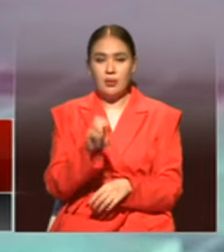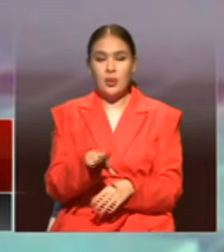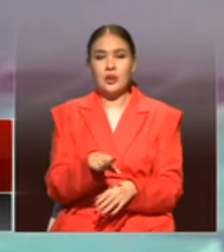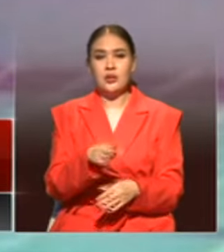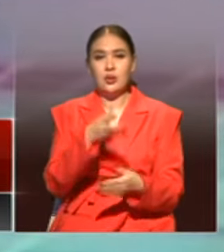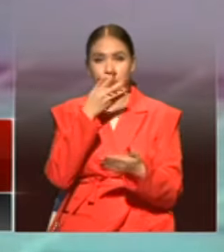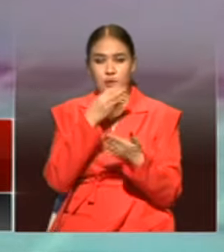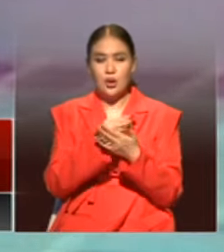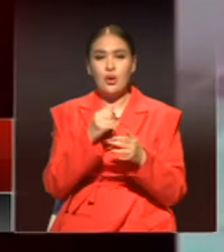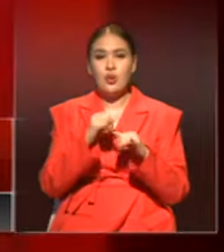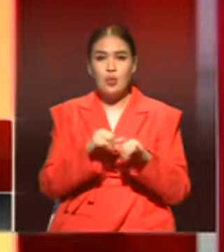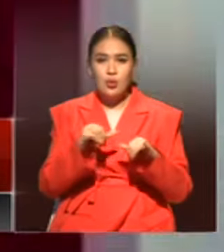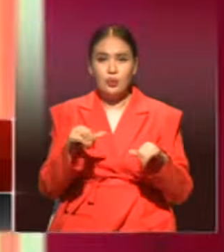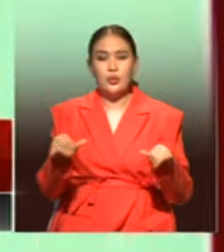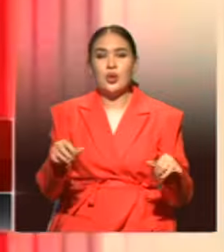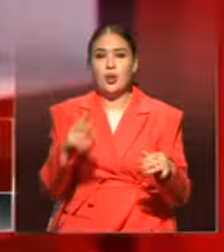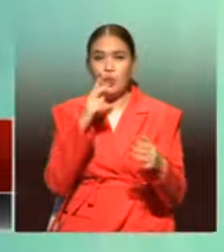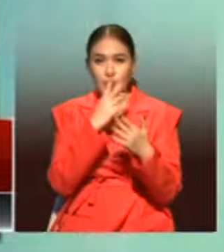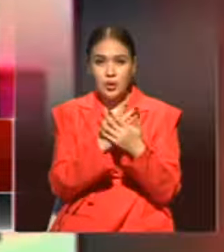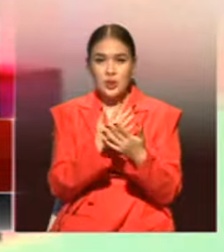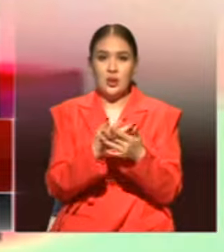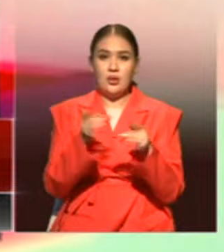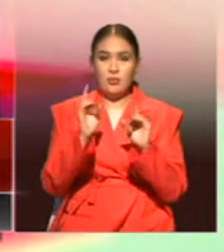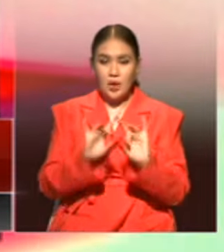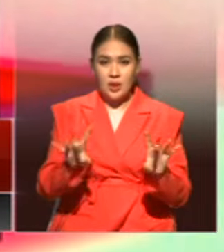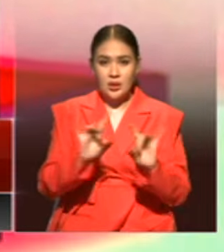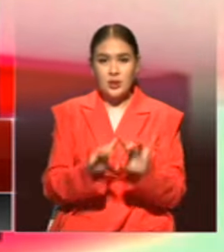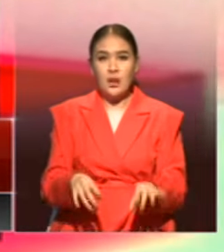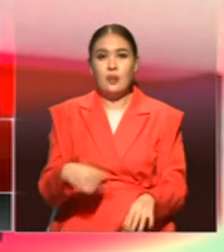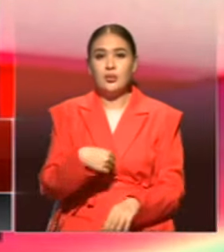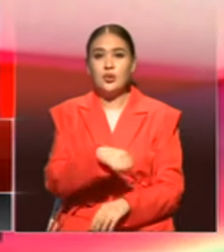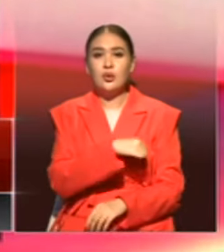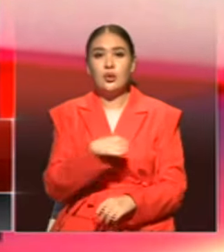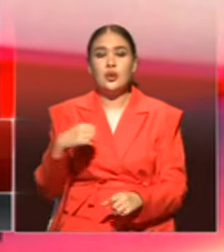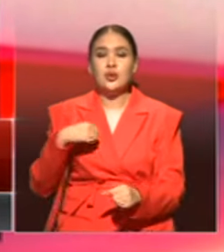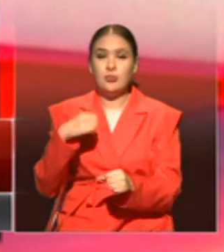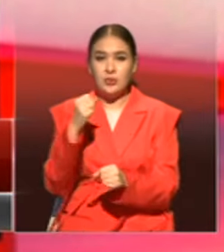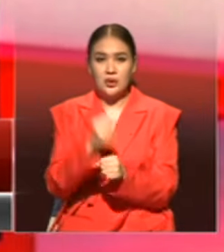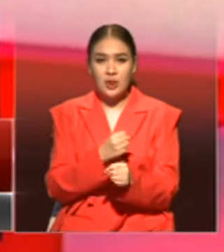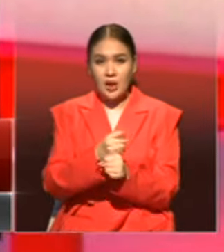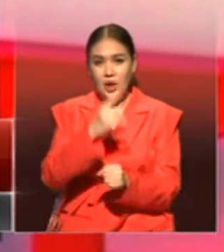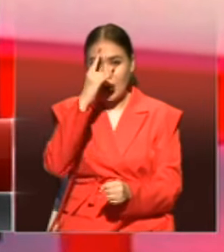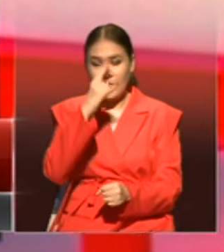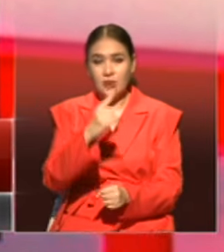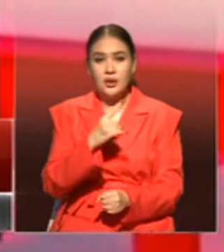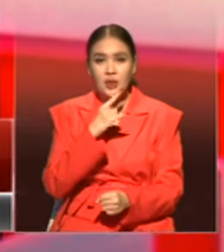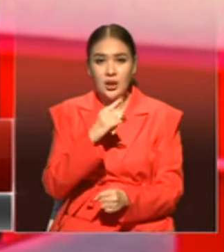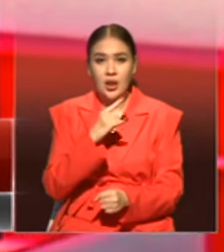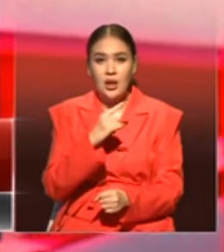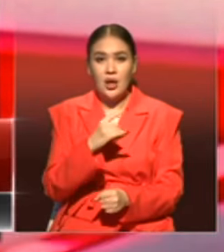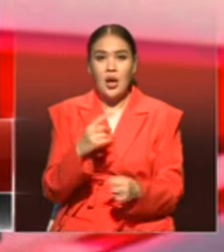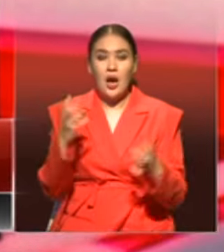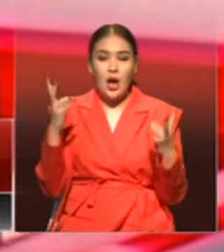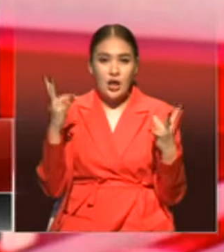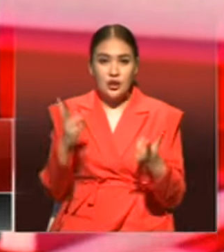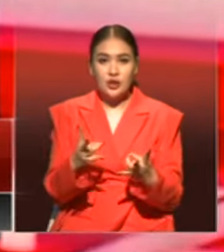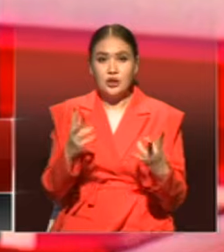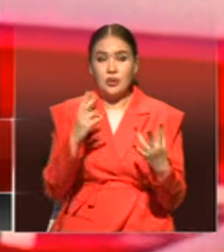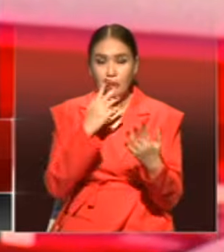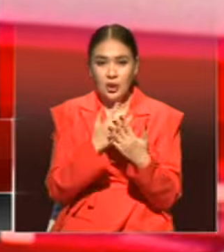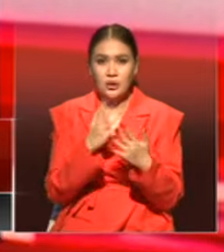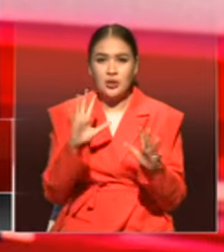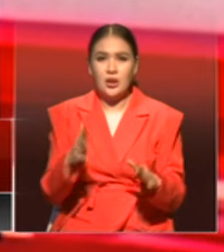мекемелер көбірек көрсетіп айтса, біздің шығарып жатқан жаңағы бұйымдарымызды қажетке жараттырса, мысалы, салынып